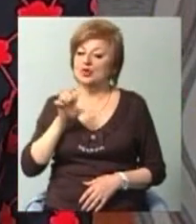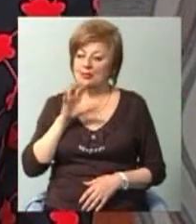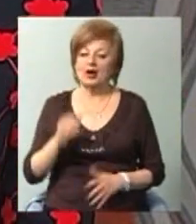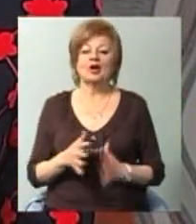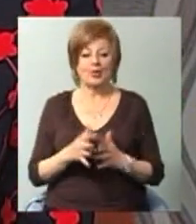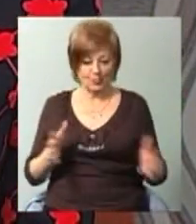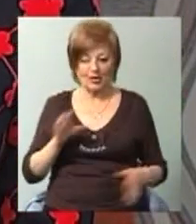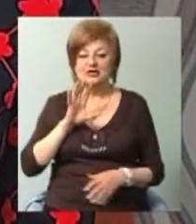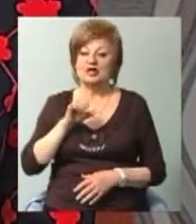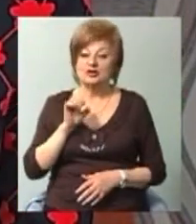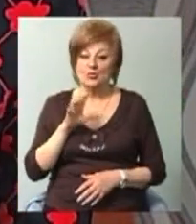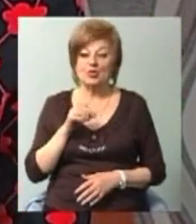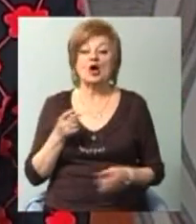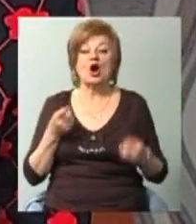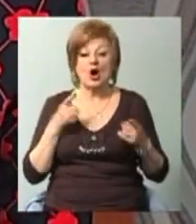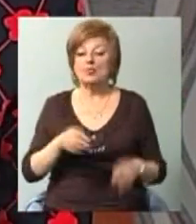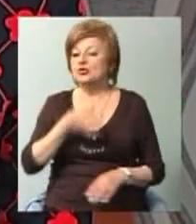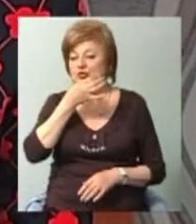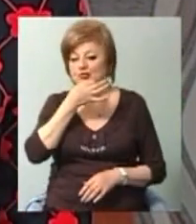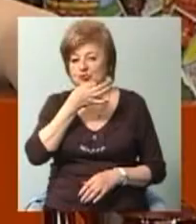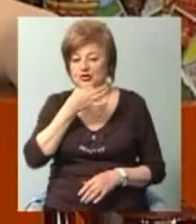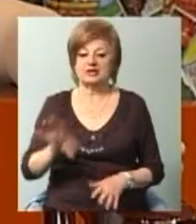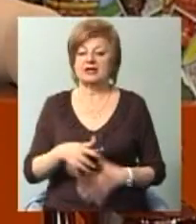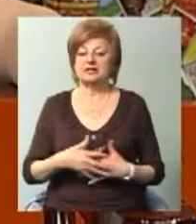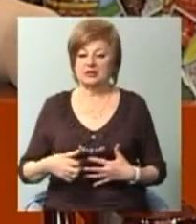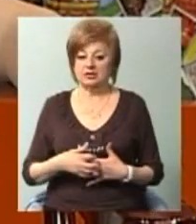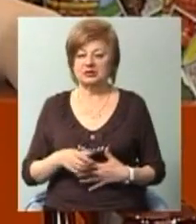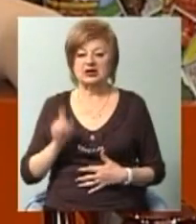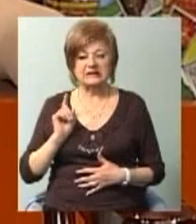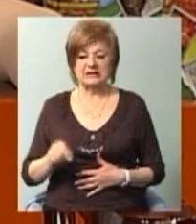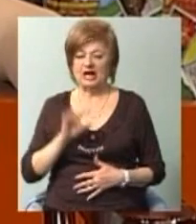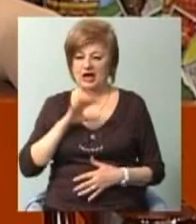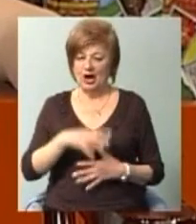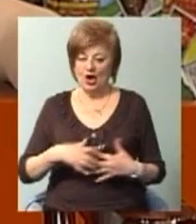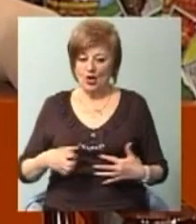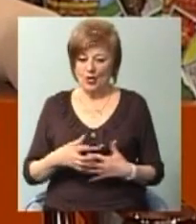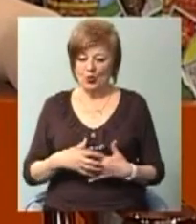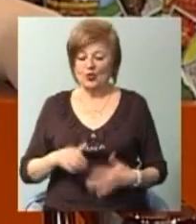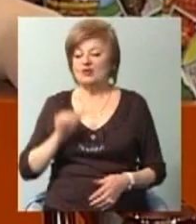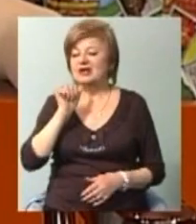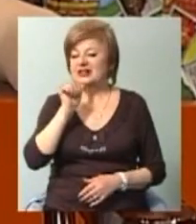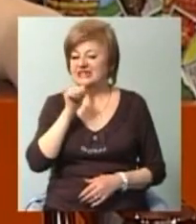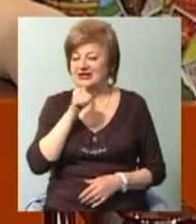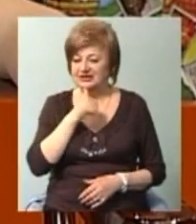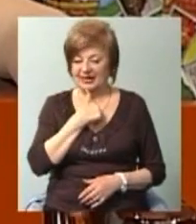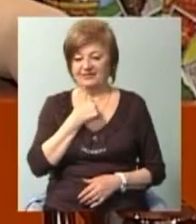Вічна боротьба собак та котів. Чому тобі не подобаються коти? Тому що вони